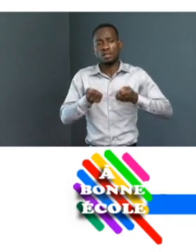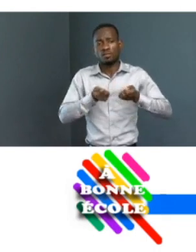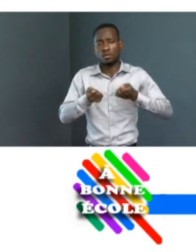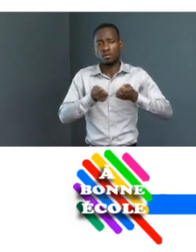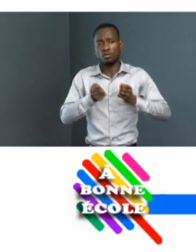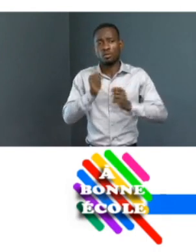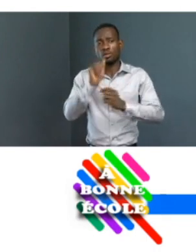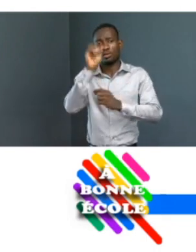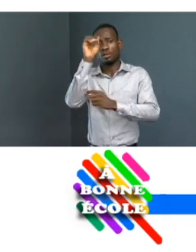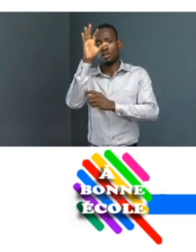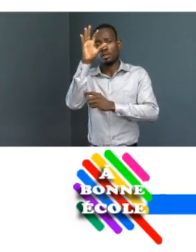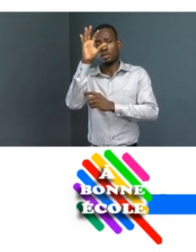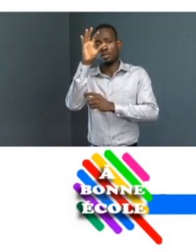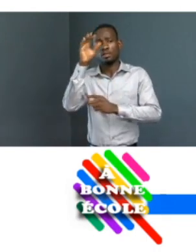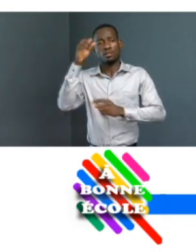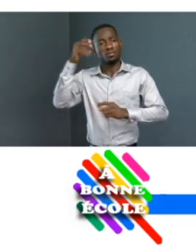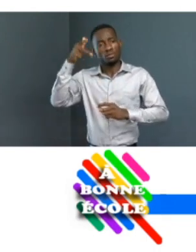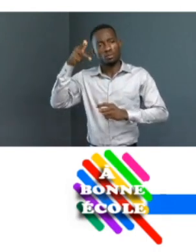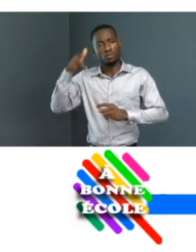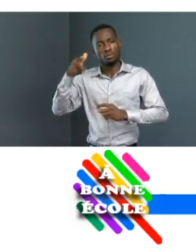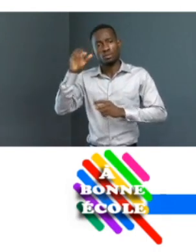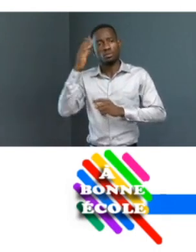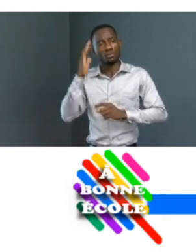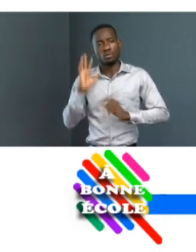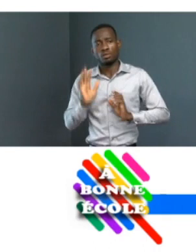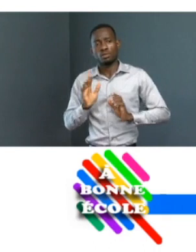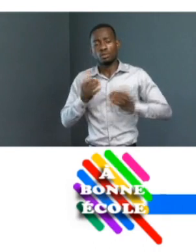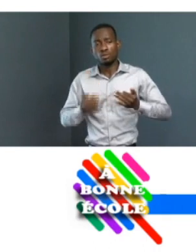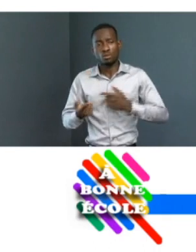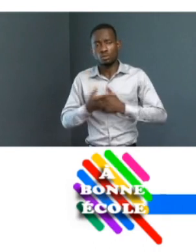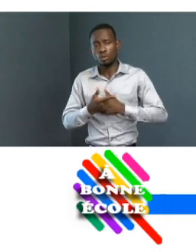feux multicolores. Mais aujourd'hui,